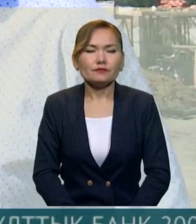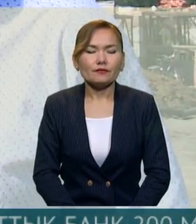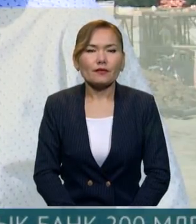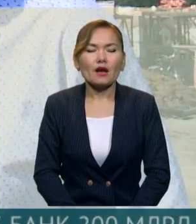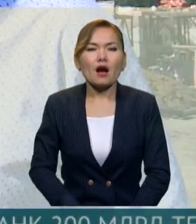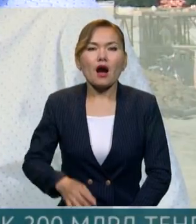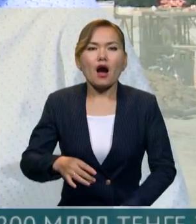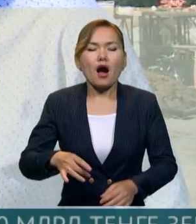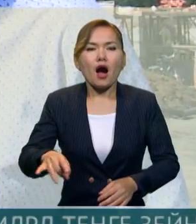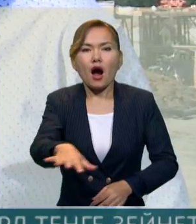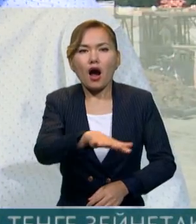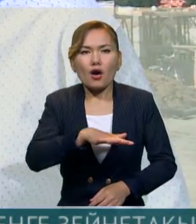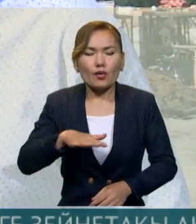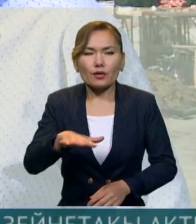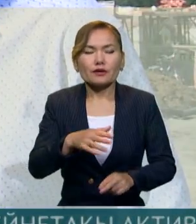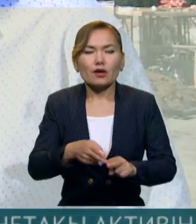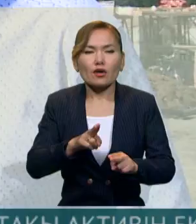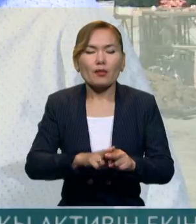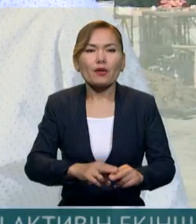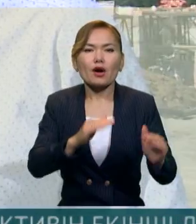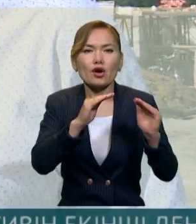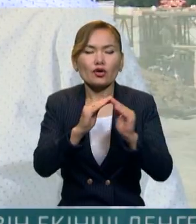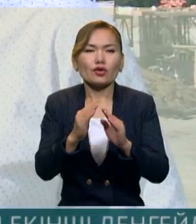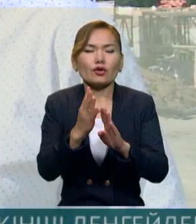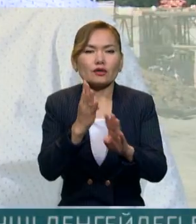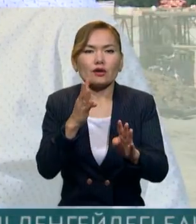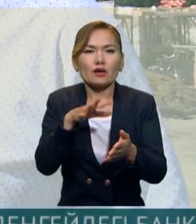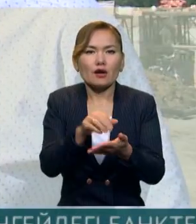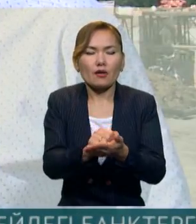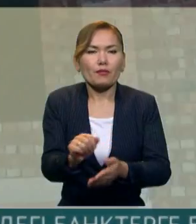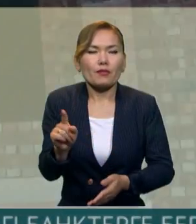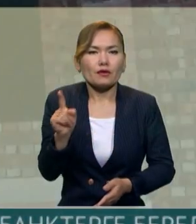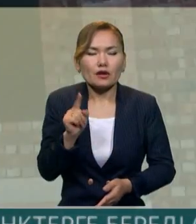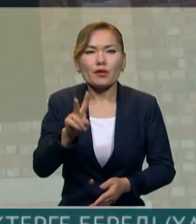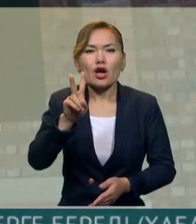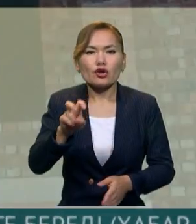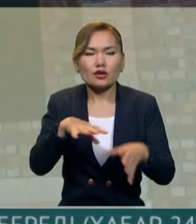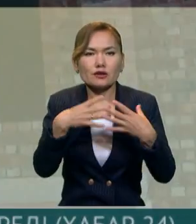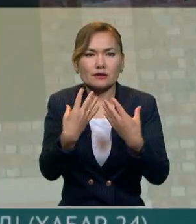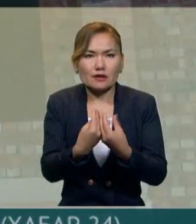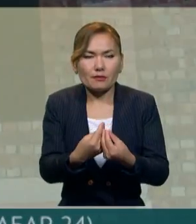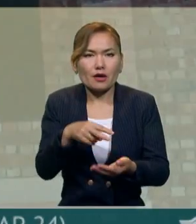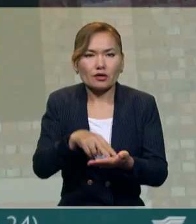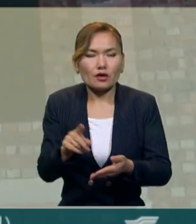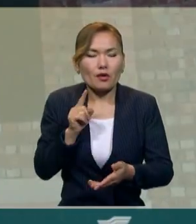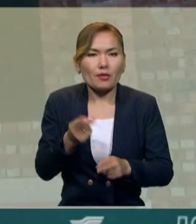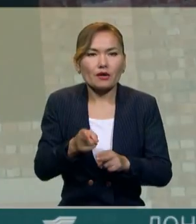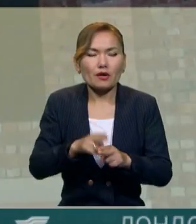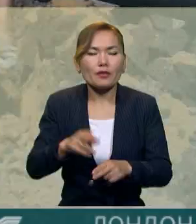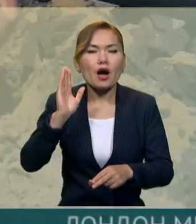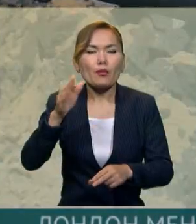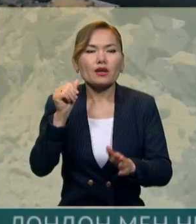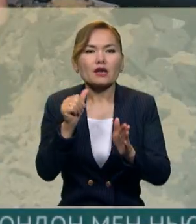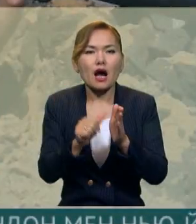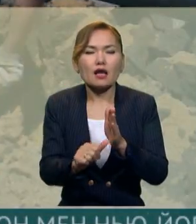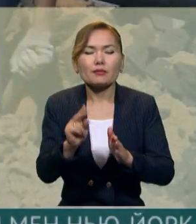Аудан бойынша қазіргі таңда пәтер кезегінде 207 адам тұр. Күрмеулі мәселе енді шешіле бастады. Өйткені бұдан кейін біз тағы 60 пәтер